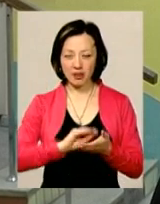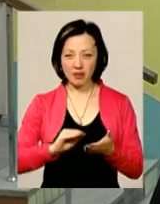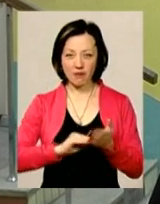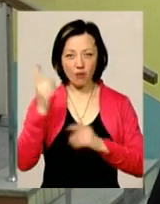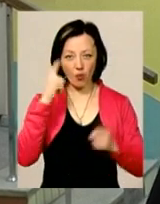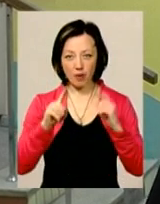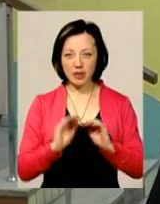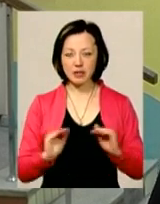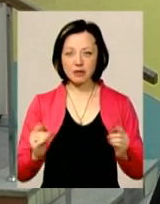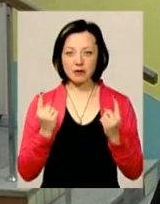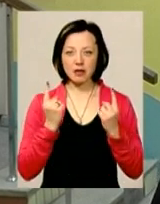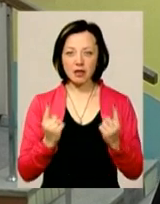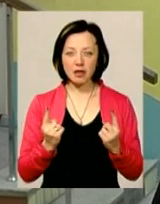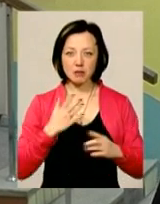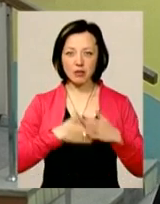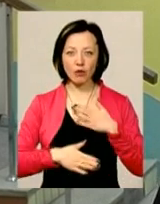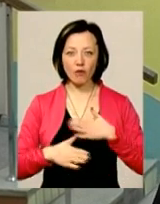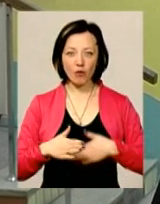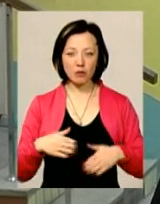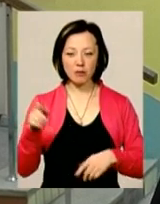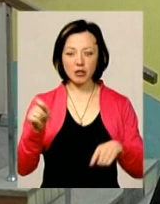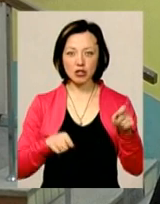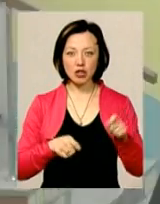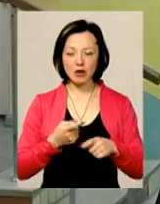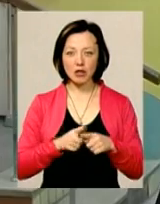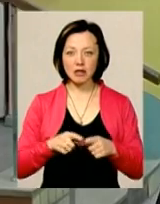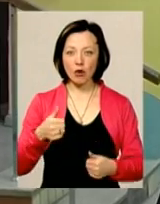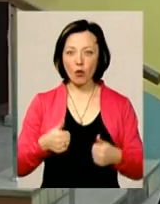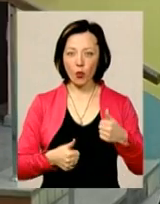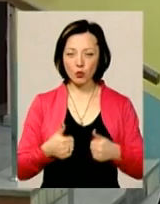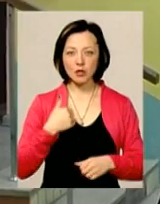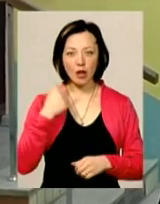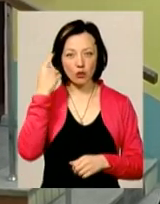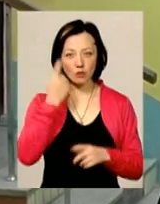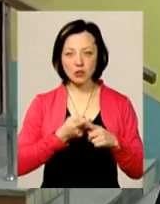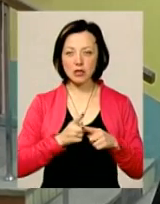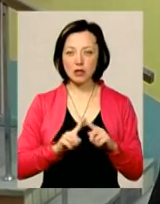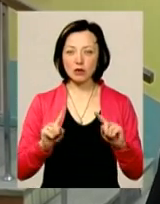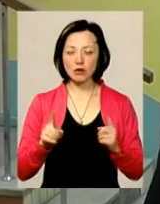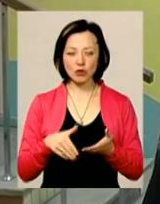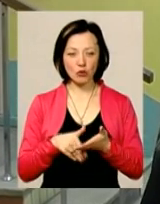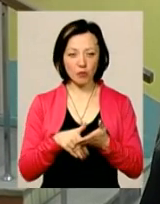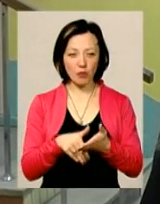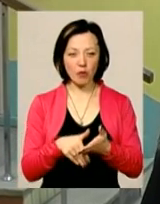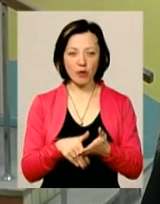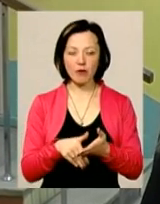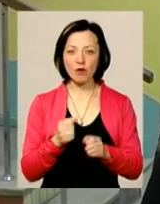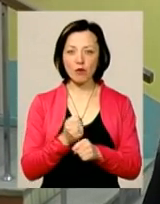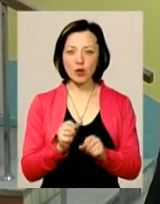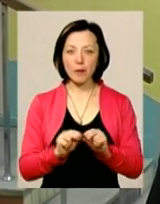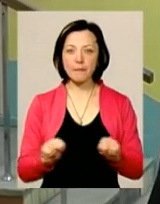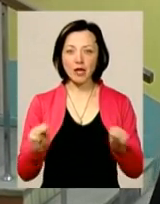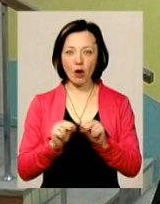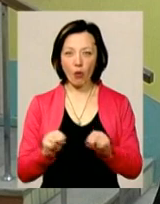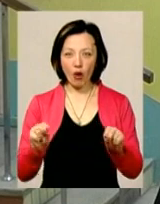діти з великим задоволенням приїжджають на цей конкурс. Я думаю, що це надзвичайно допомагає в роботі